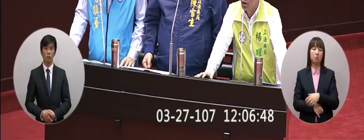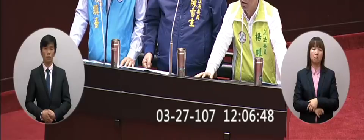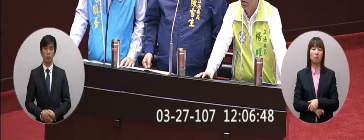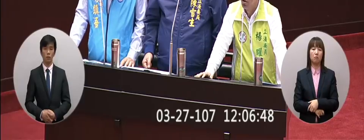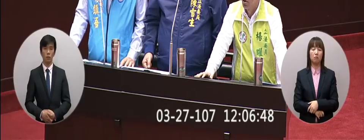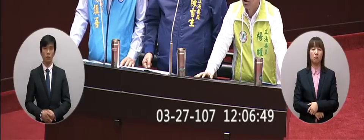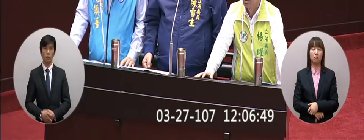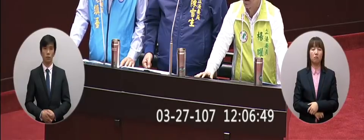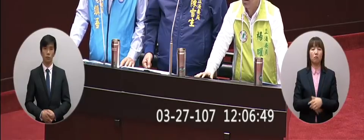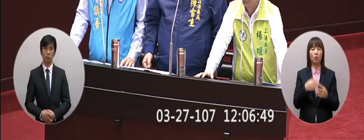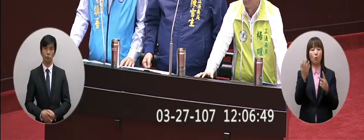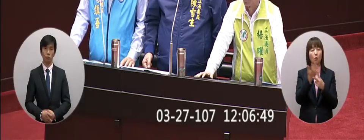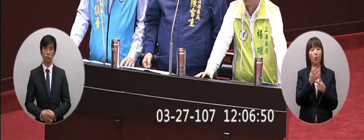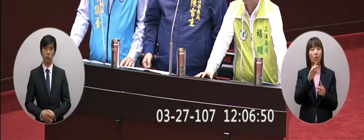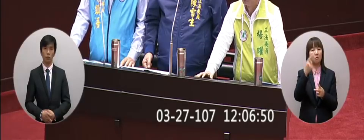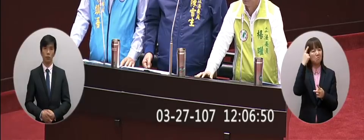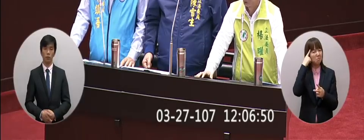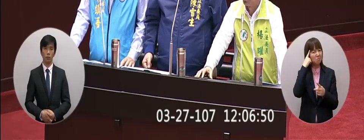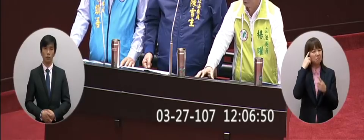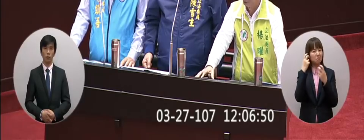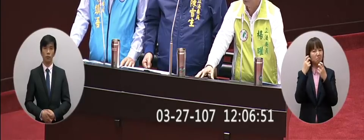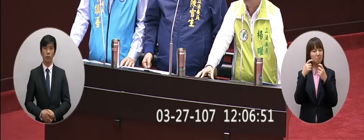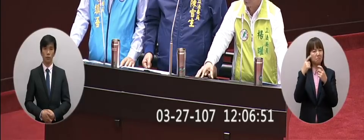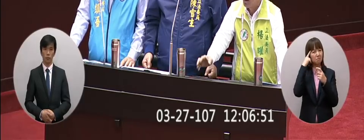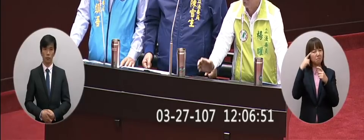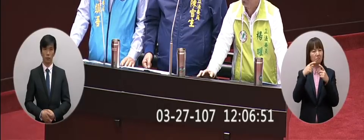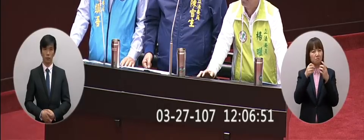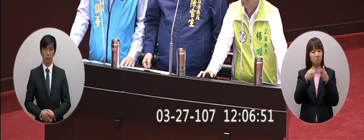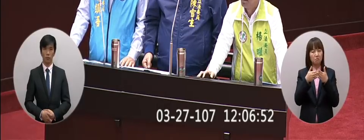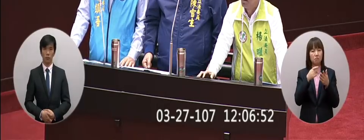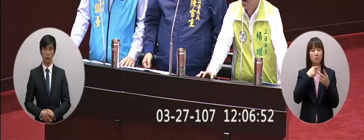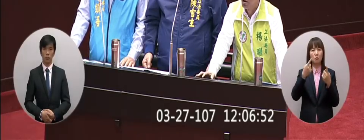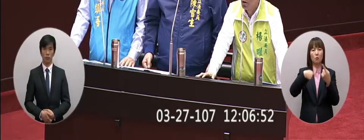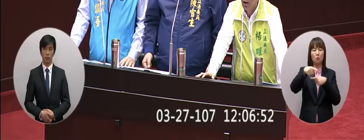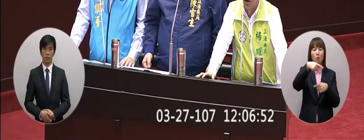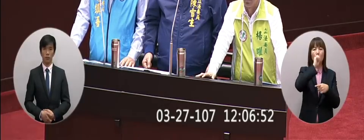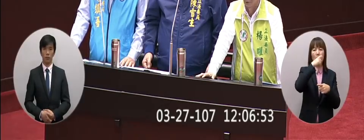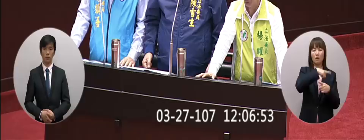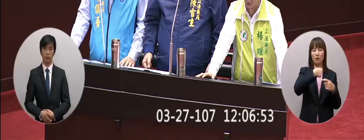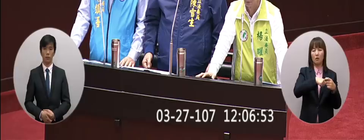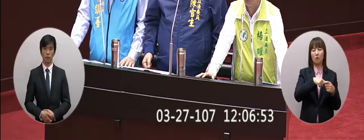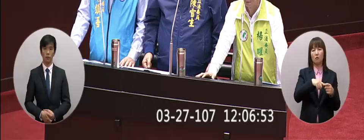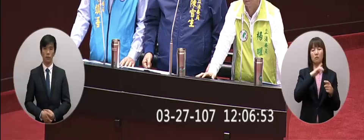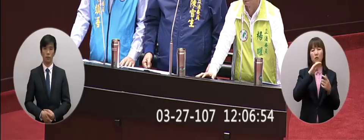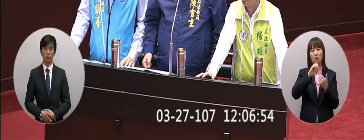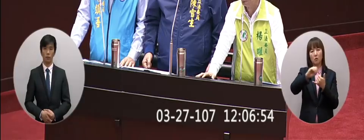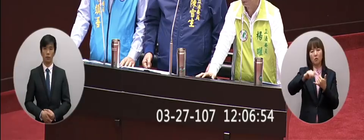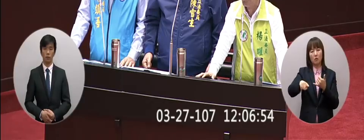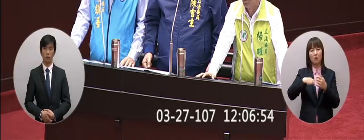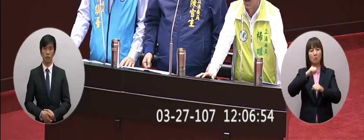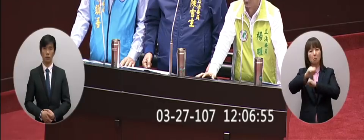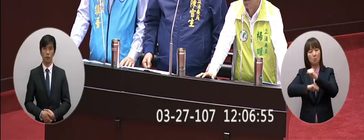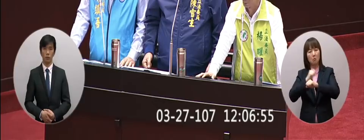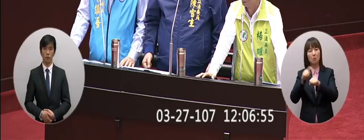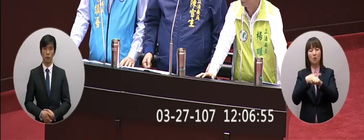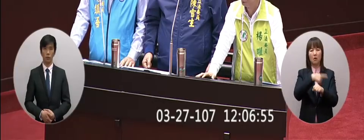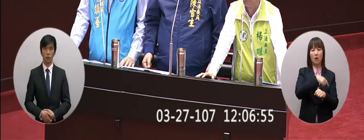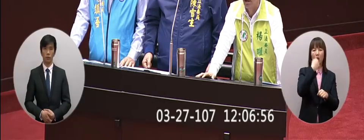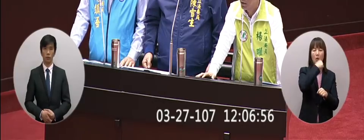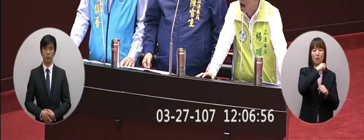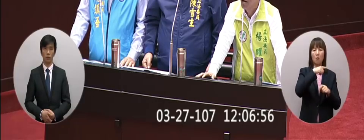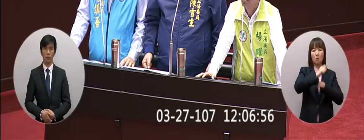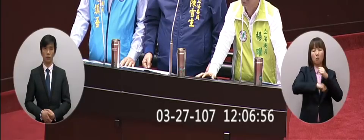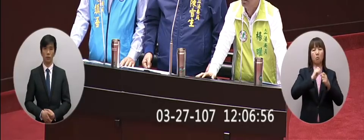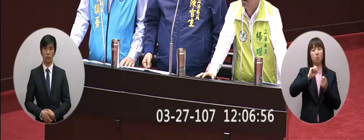了，好，就离职，或者是想尽办法调离离岛。因为离岛的生活环境毕竟跟本岛差异